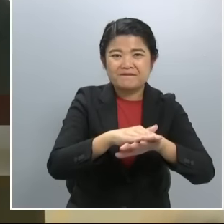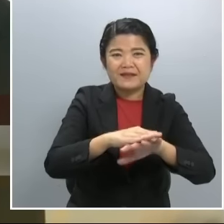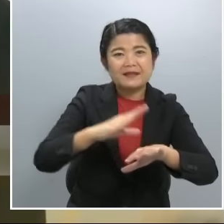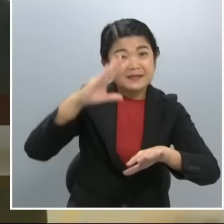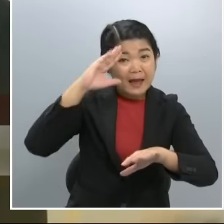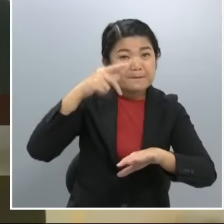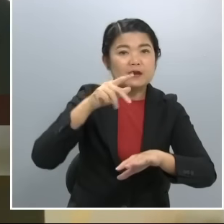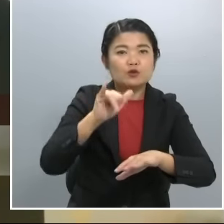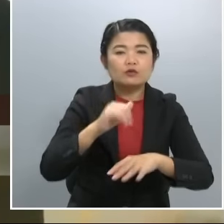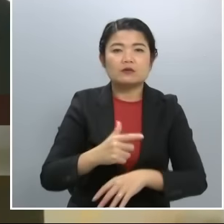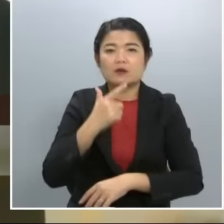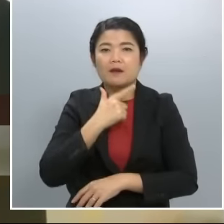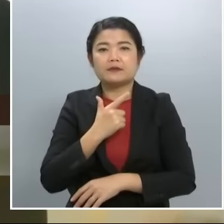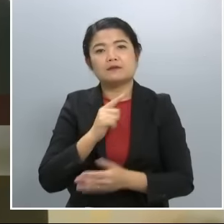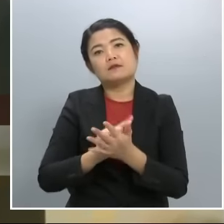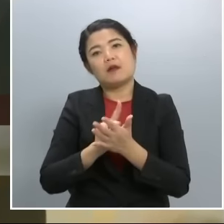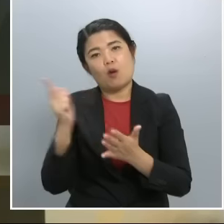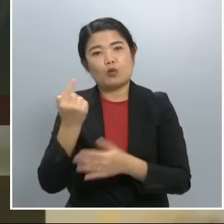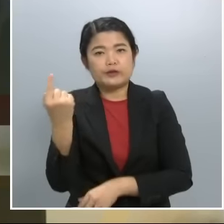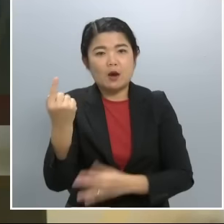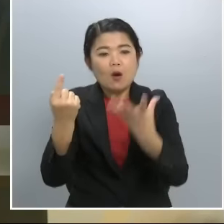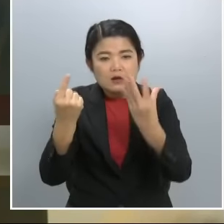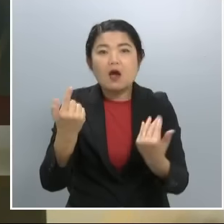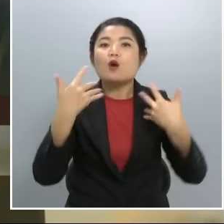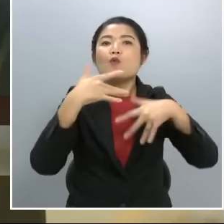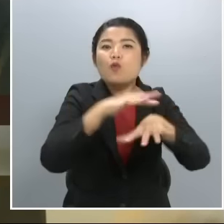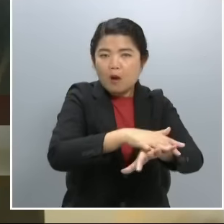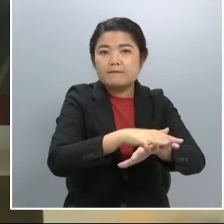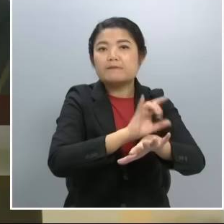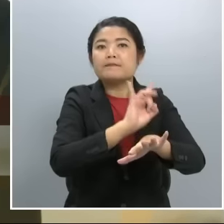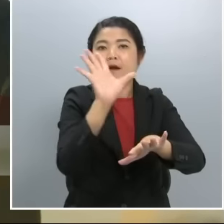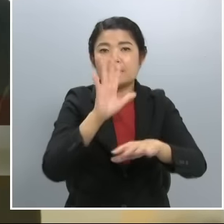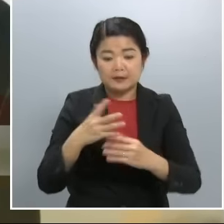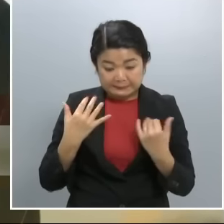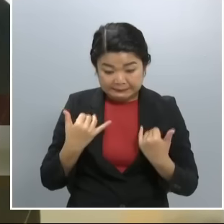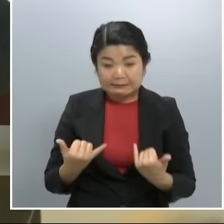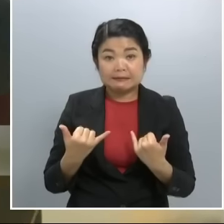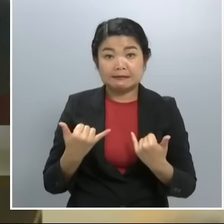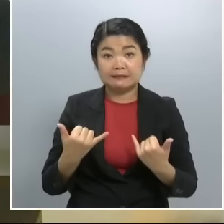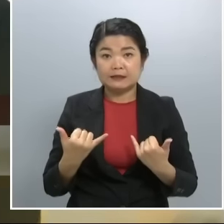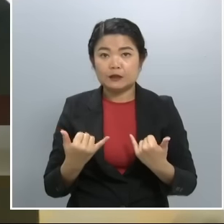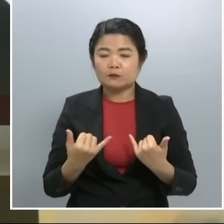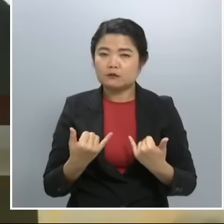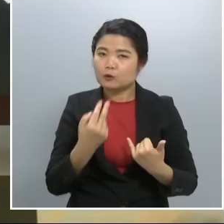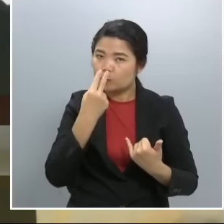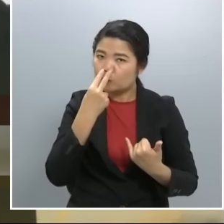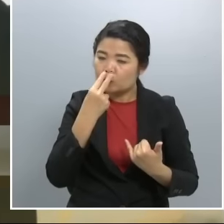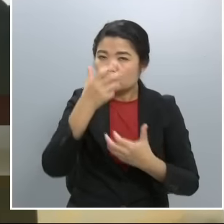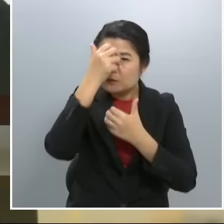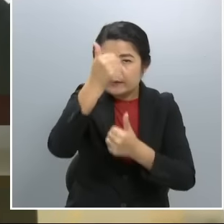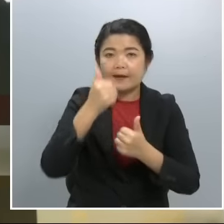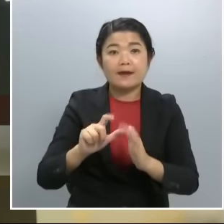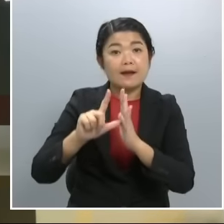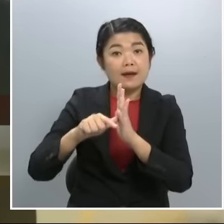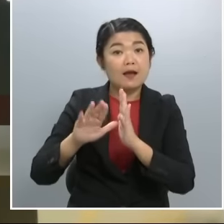ออกคนเดียว ใช่ค่ะ ที่เหลือรัฐบาลหมดเลยครั้งนี้ต้าติดตามก่อนหน้านี้เลขาพรรคเ